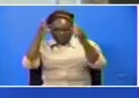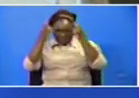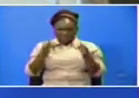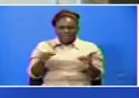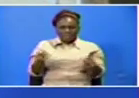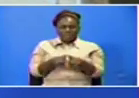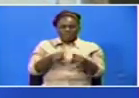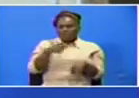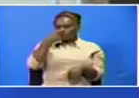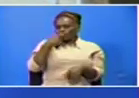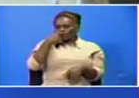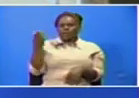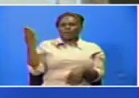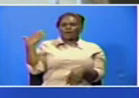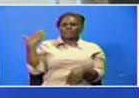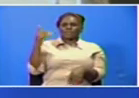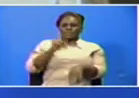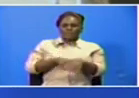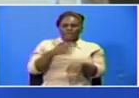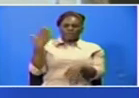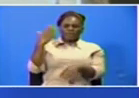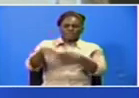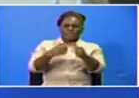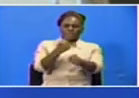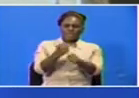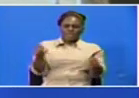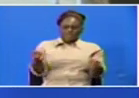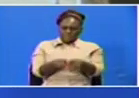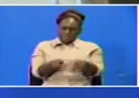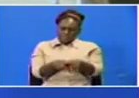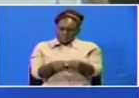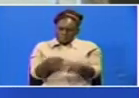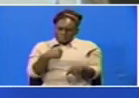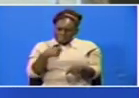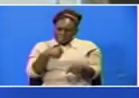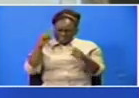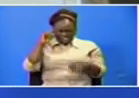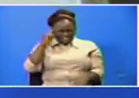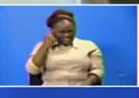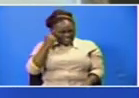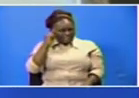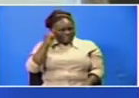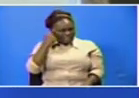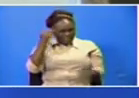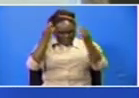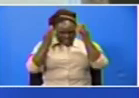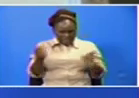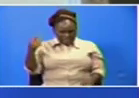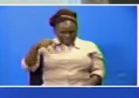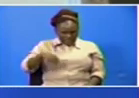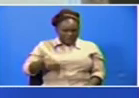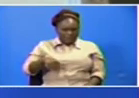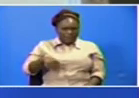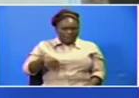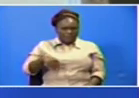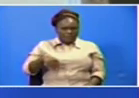nilivyofanya Tanzania last year. Na kitu ambacho nilichofanya ni kufikiria na kuweza kuongea na